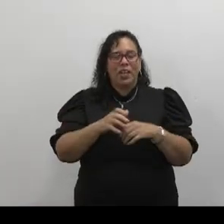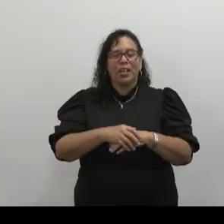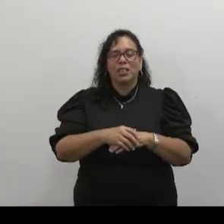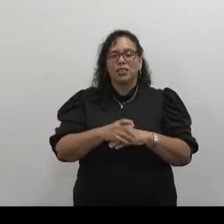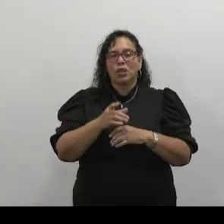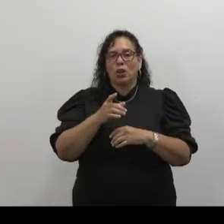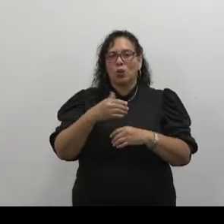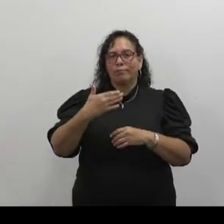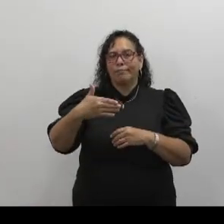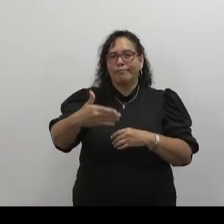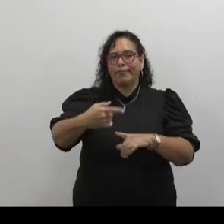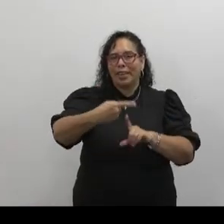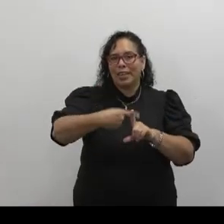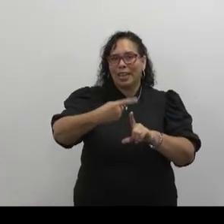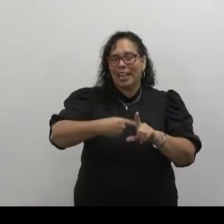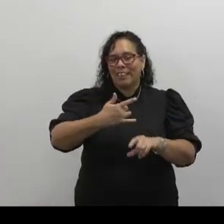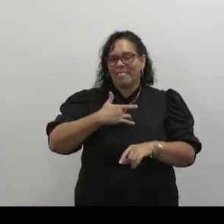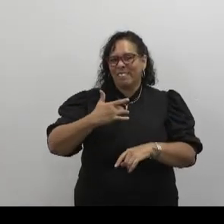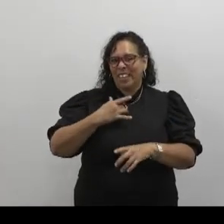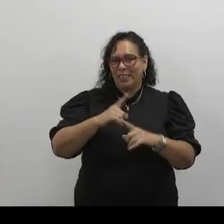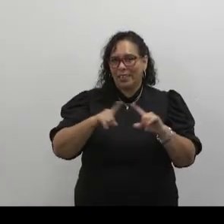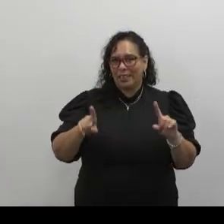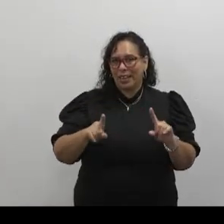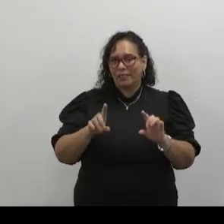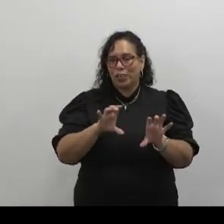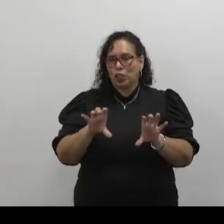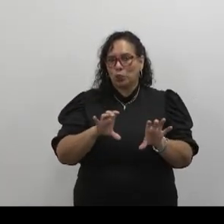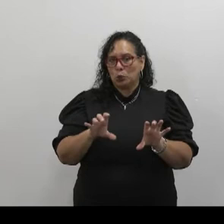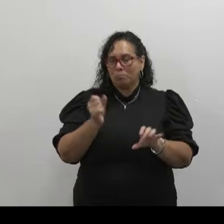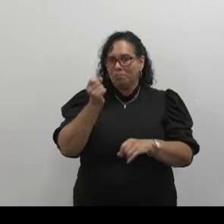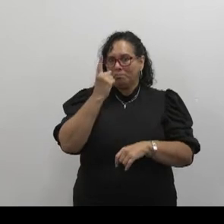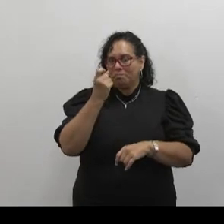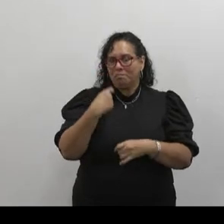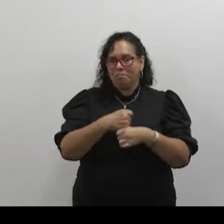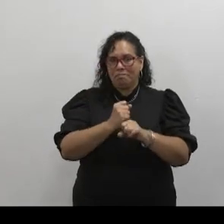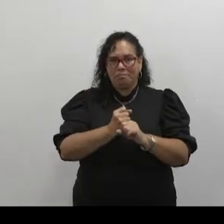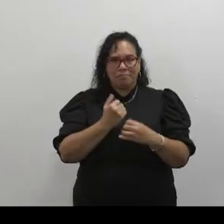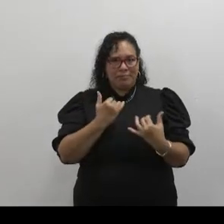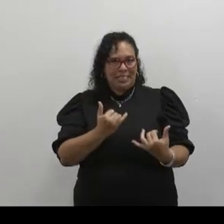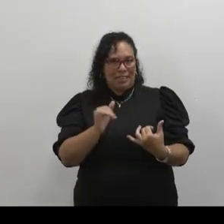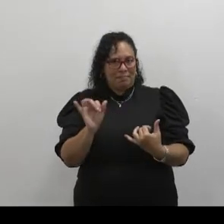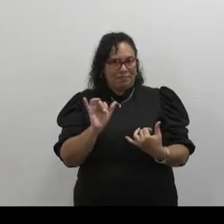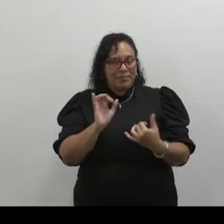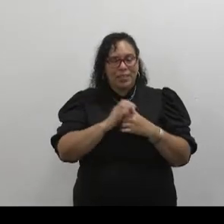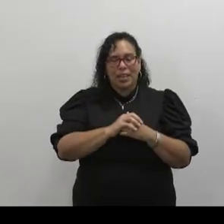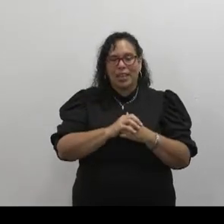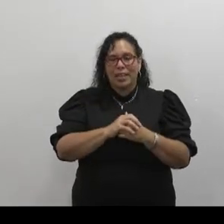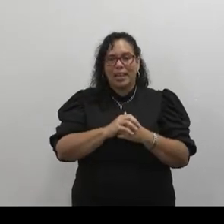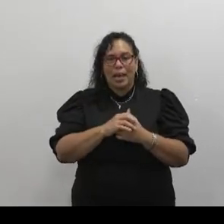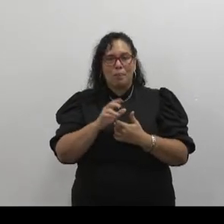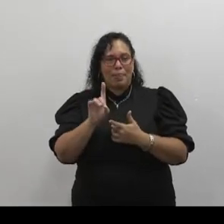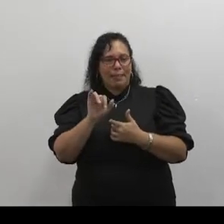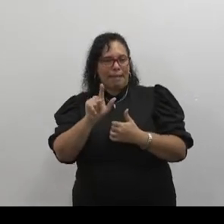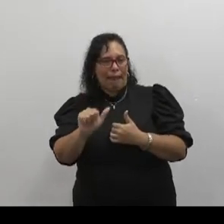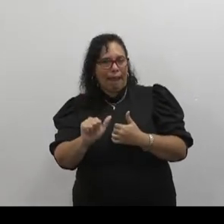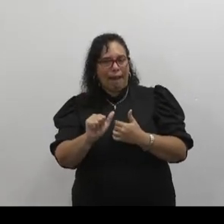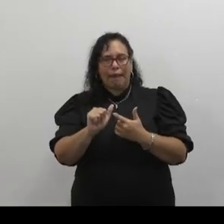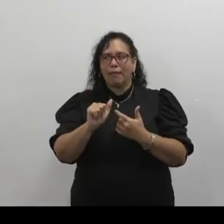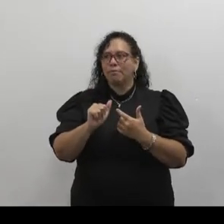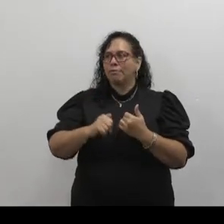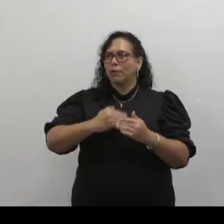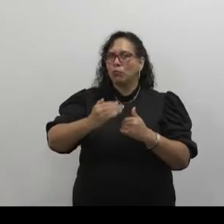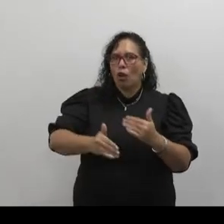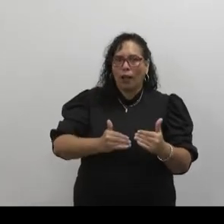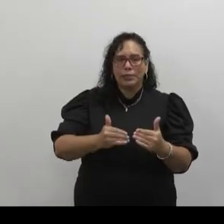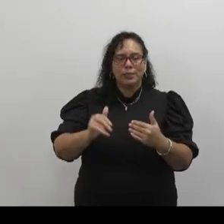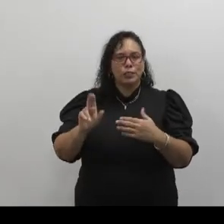nước dương kết tha nước nông màn khai từ khẳng mộng ní dương nâng miền là ca